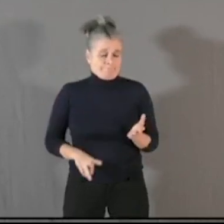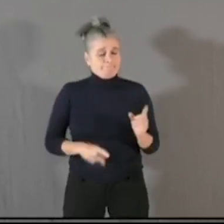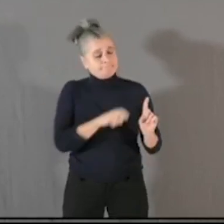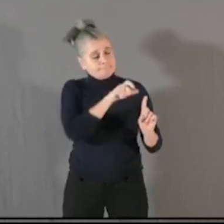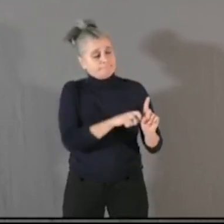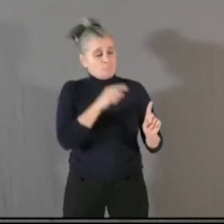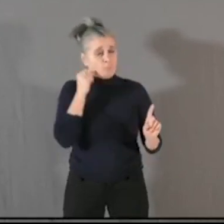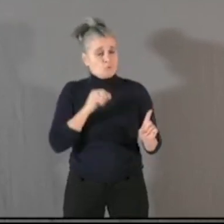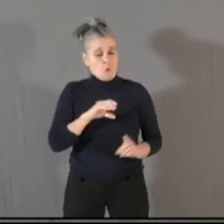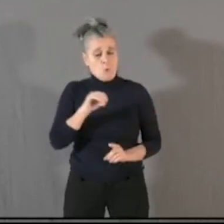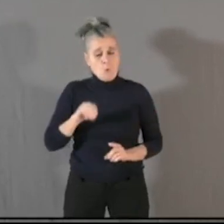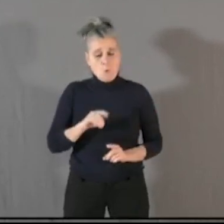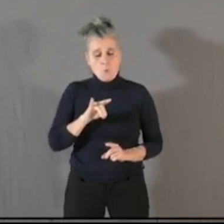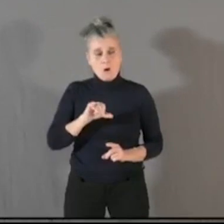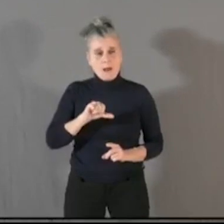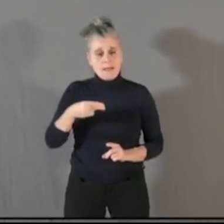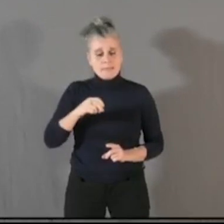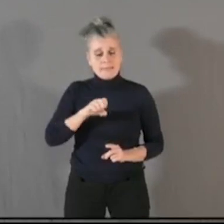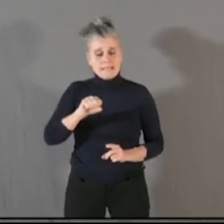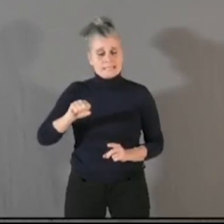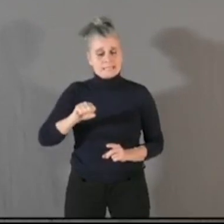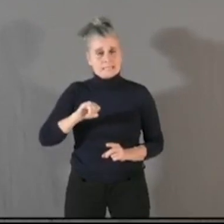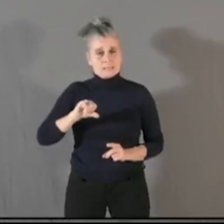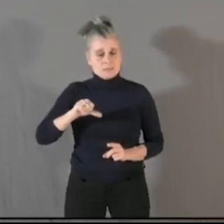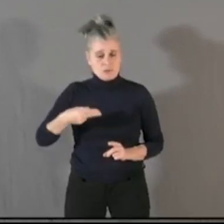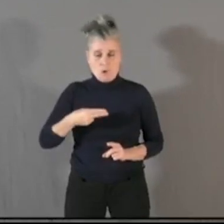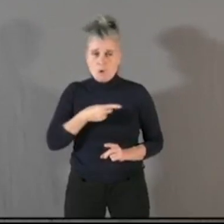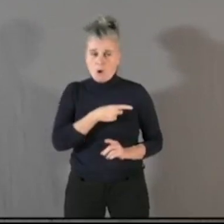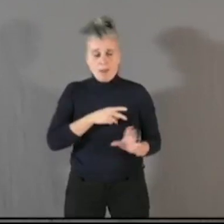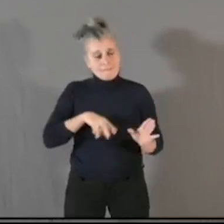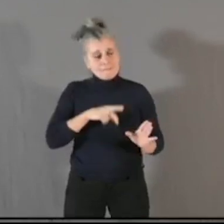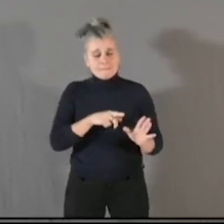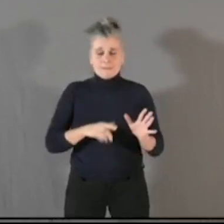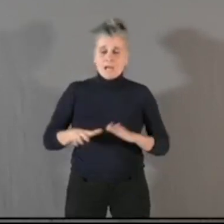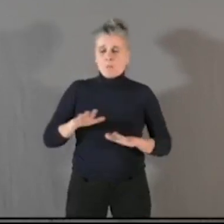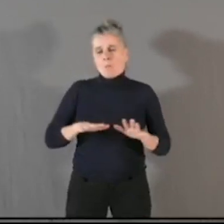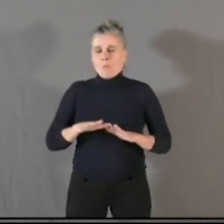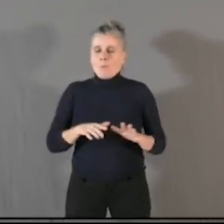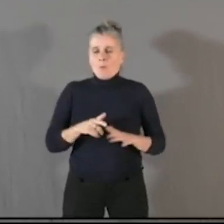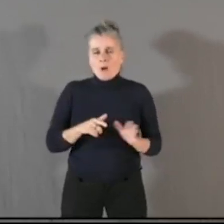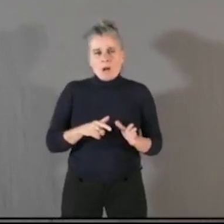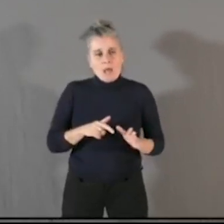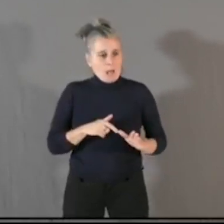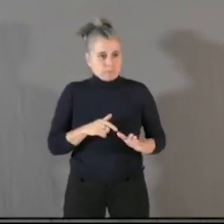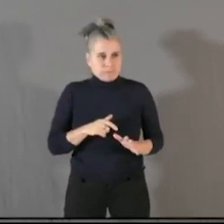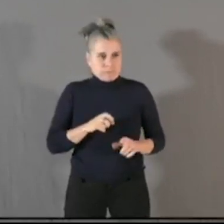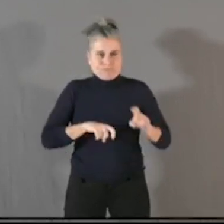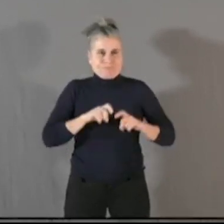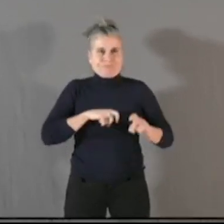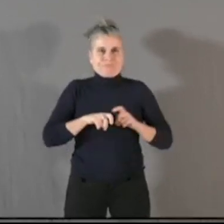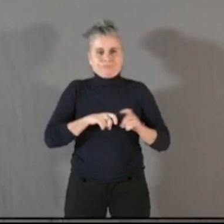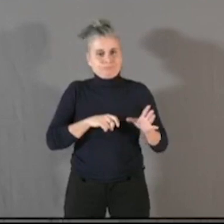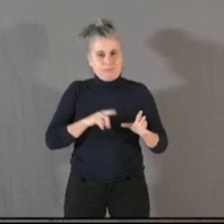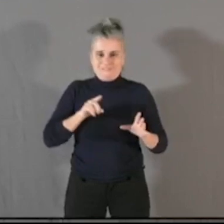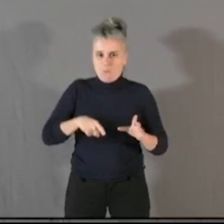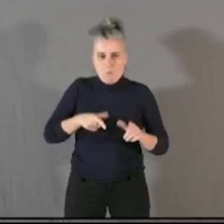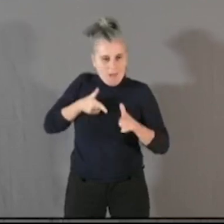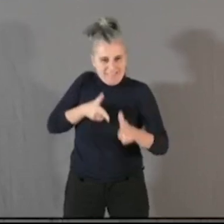la police, en particulier la police municipale, en chasse naturelle, il revient au galop avec la gauche. On ne peut pas s'empêcher d'attaquer la